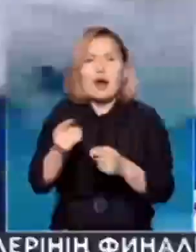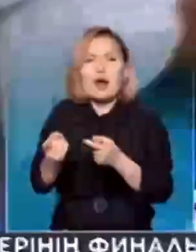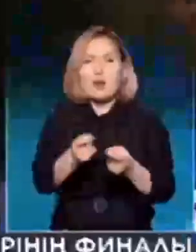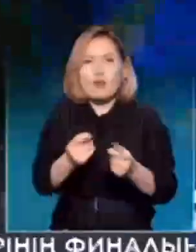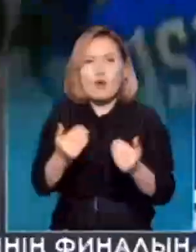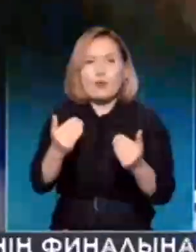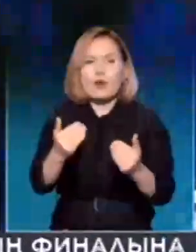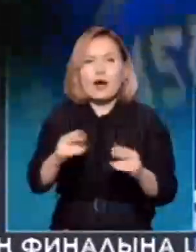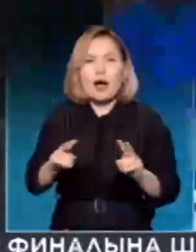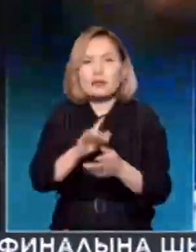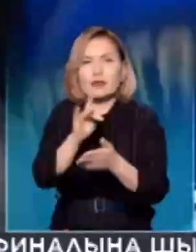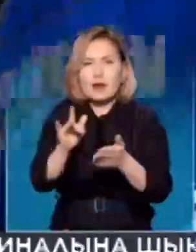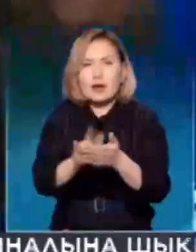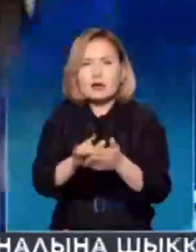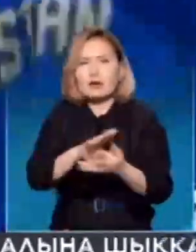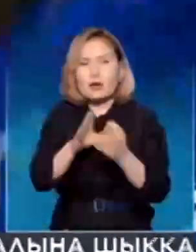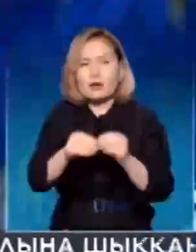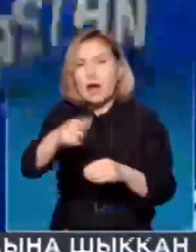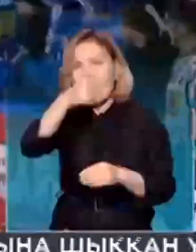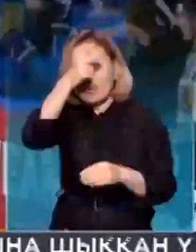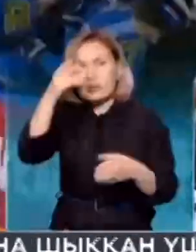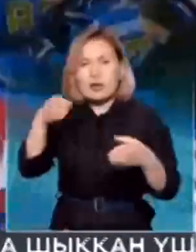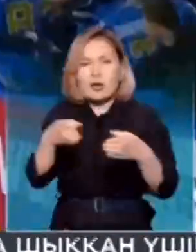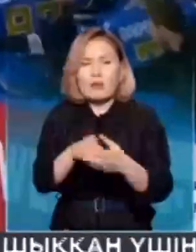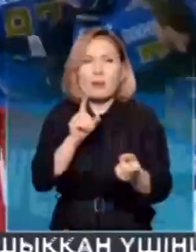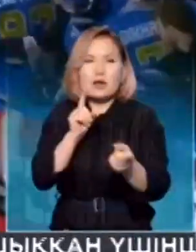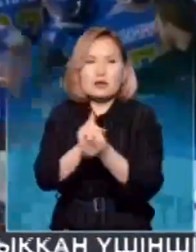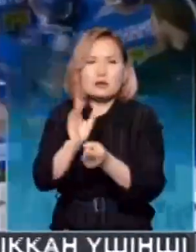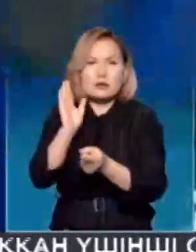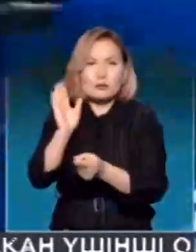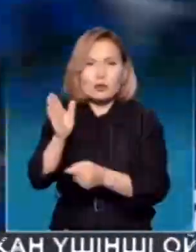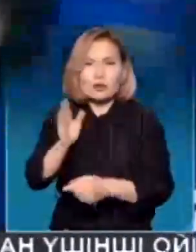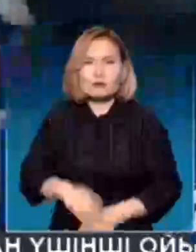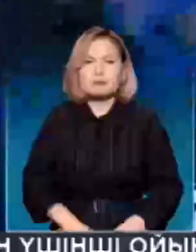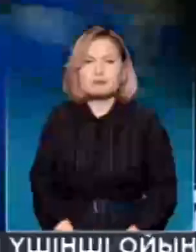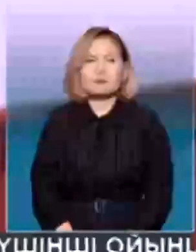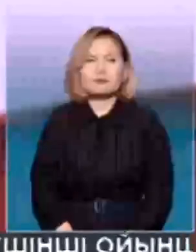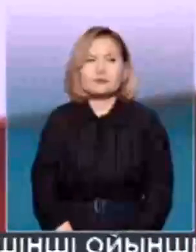уақытымен 23:20-да Латвия құрамасымен кездеседі.